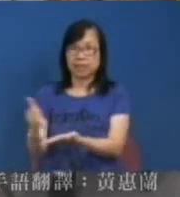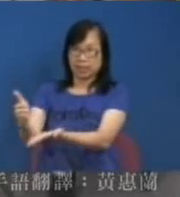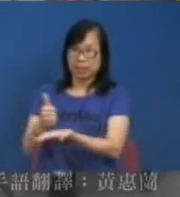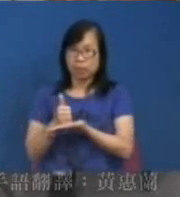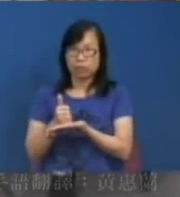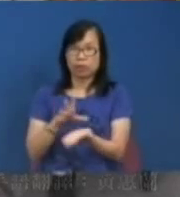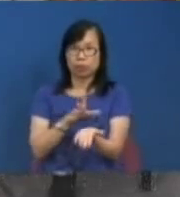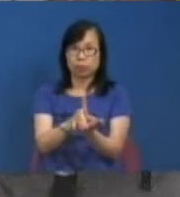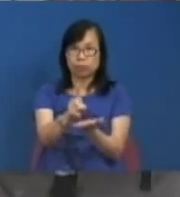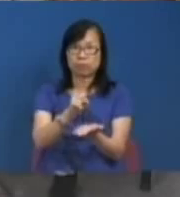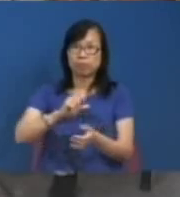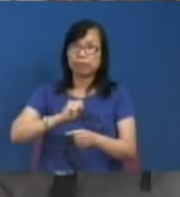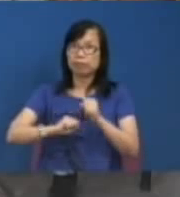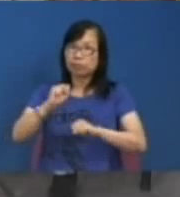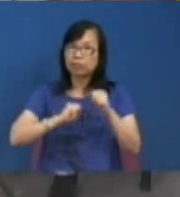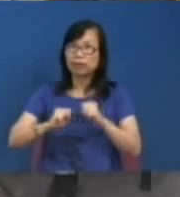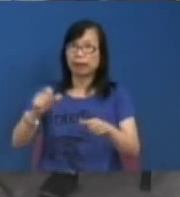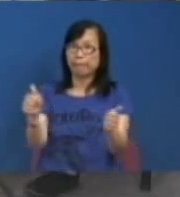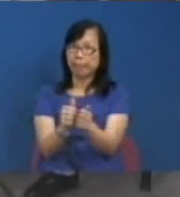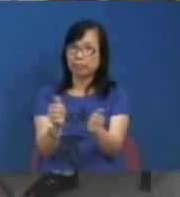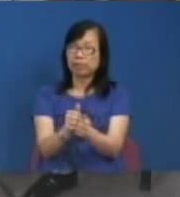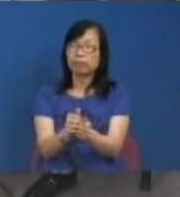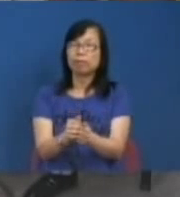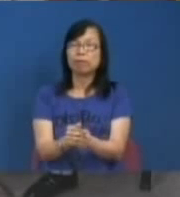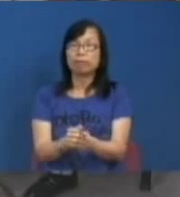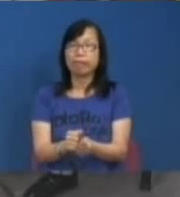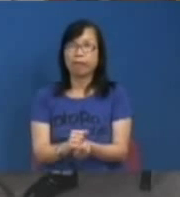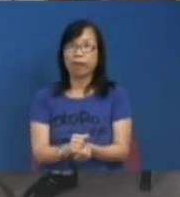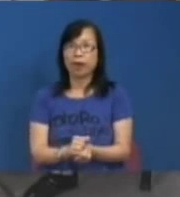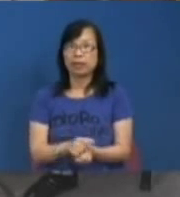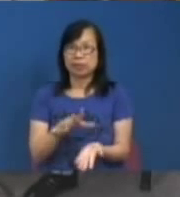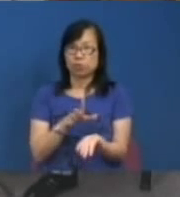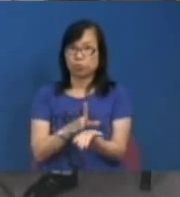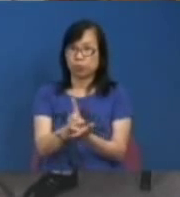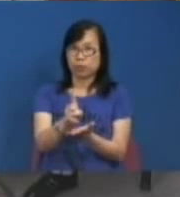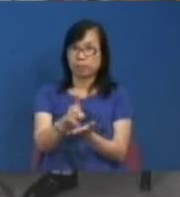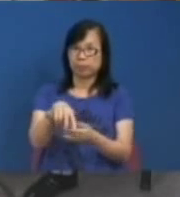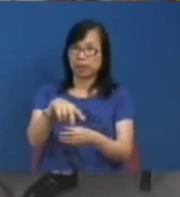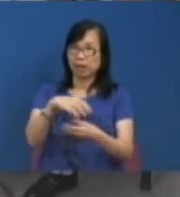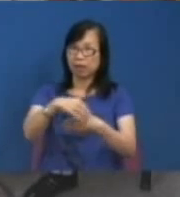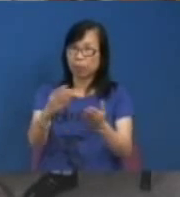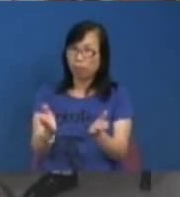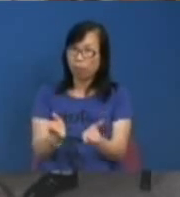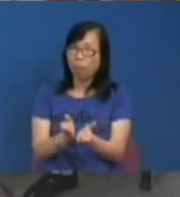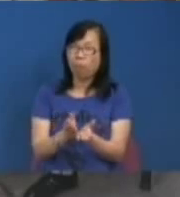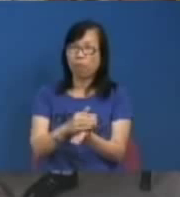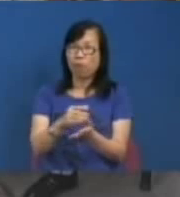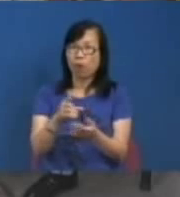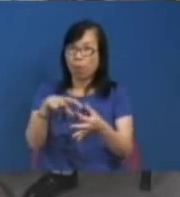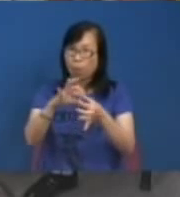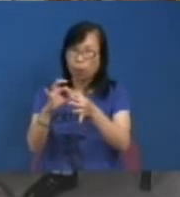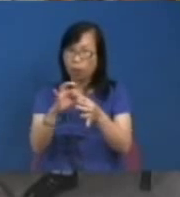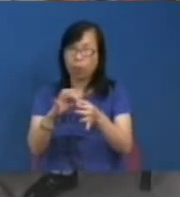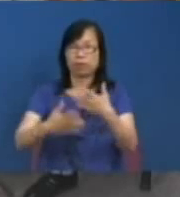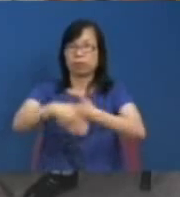了專業動力的朋友啦，還有他們的專業的範疇呢，就有一個關於樓